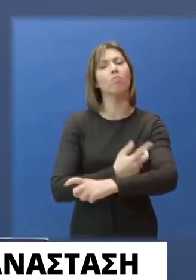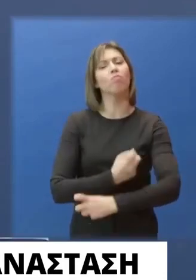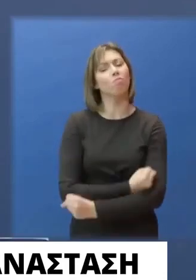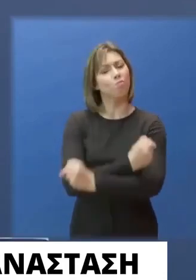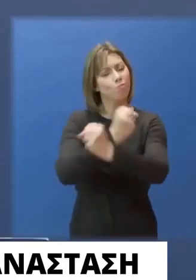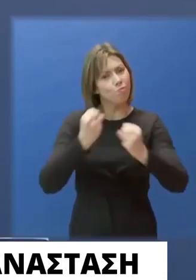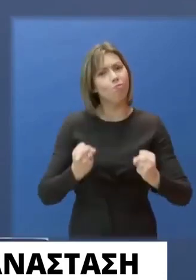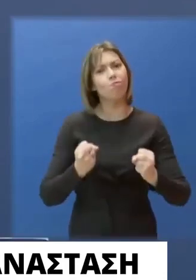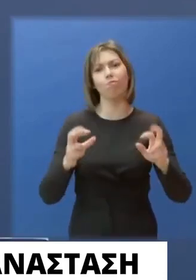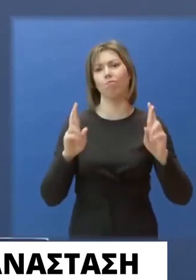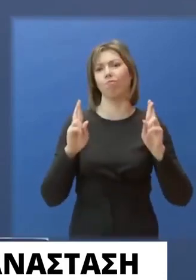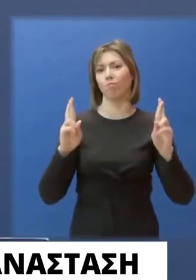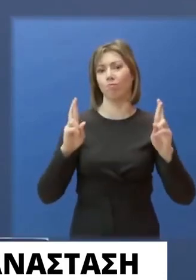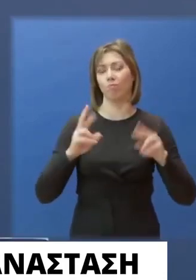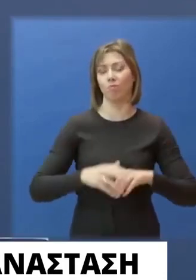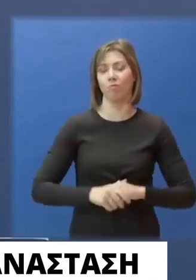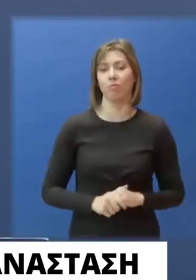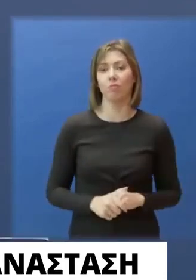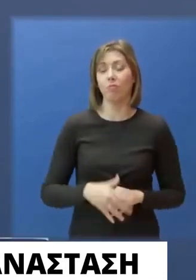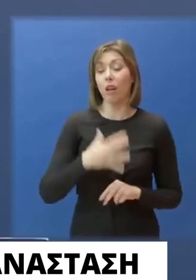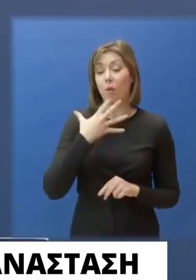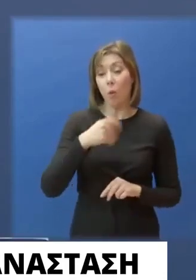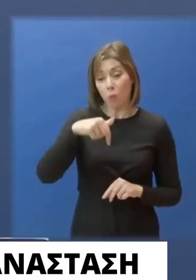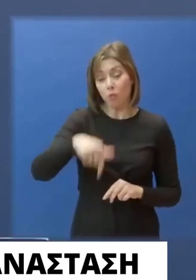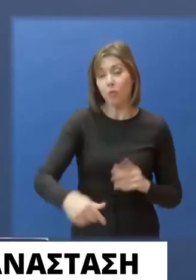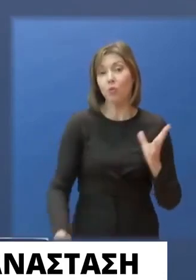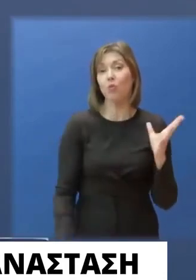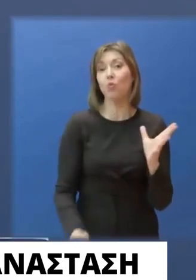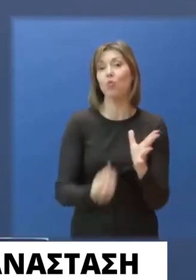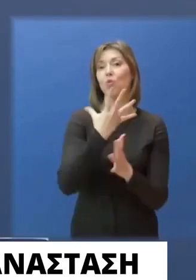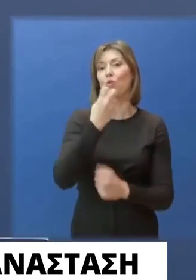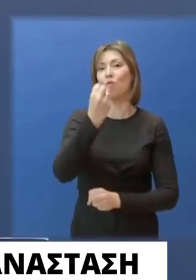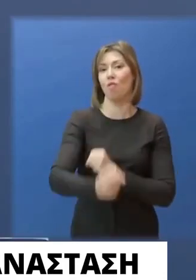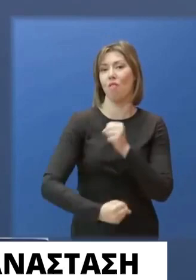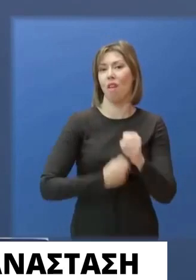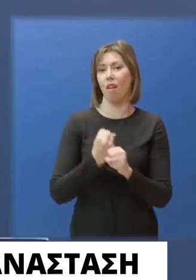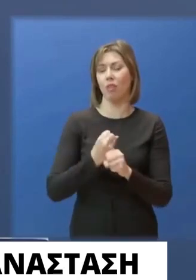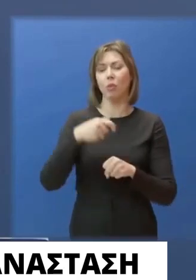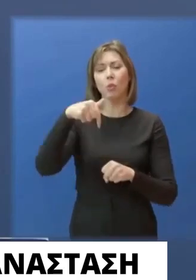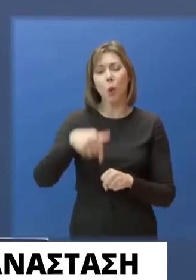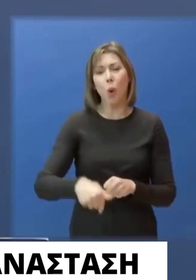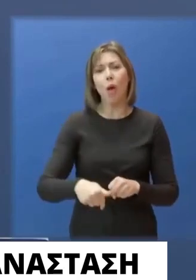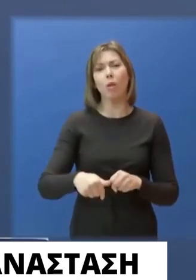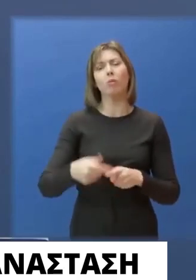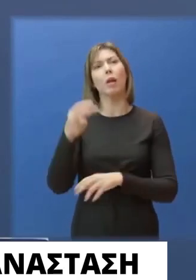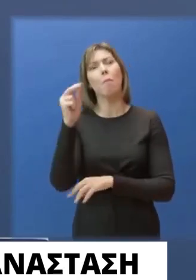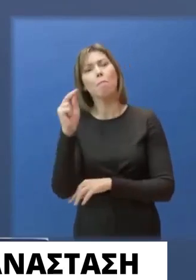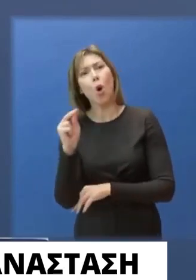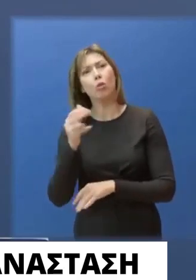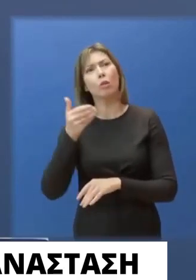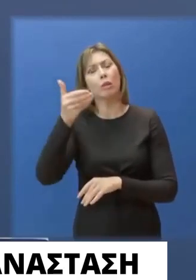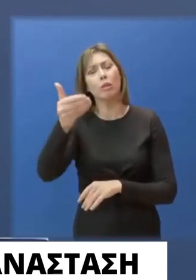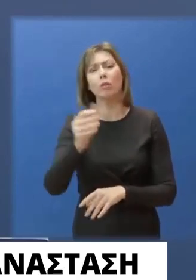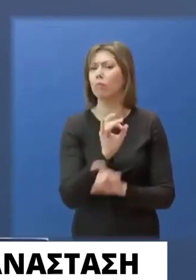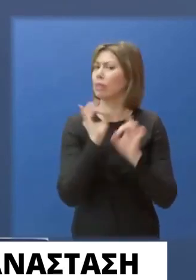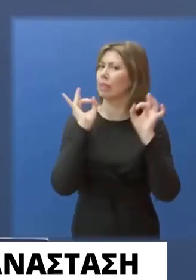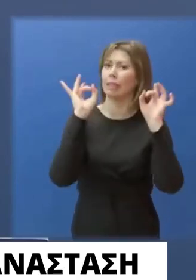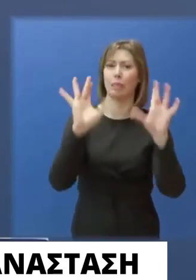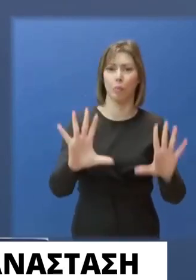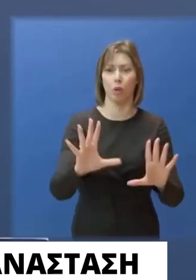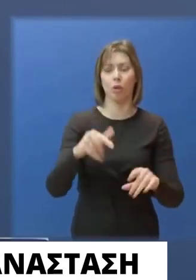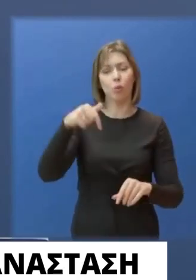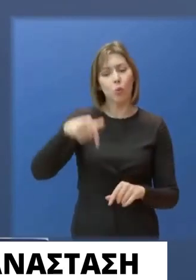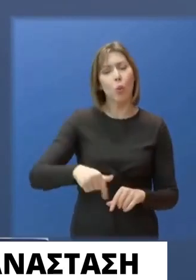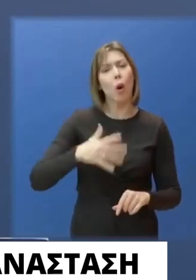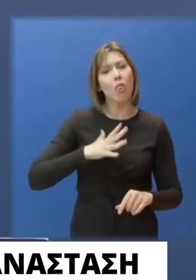Με αφορμή την έναρξη της νέας χρονιάς, θα ήθελα να ξεκινήσω όχι με υποσχέσεις, αλλά με ένα περιεκτικό απολογισμό του κυβερνητικού έργου, ώστε